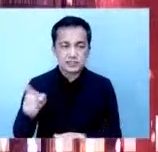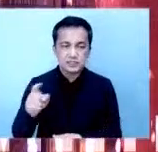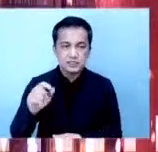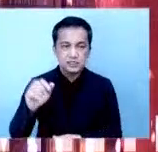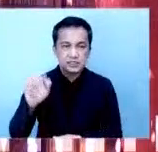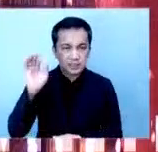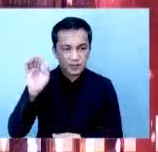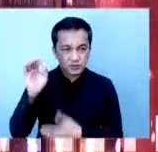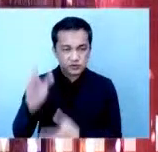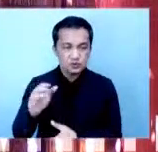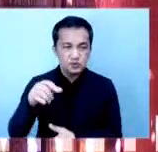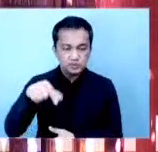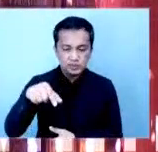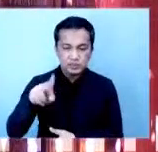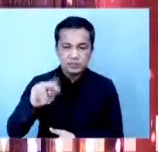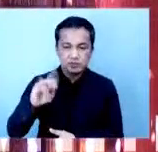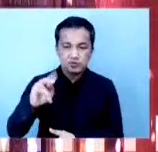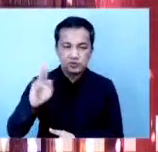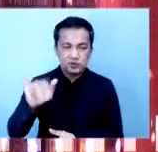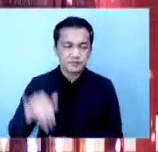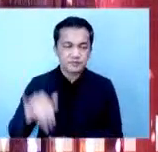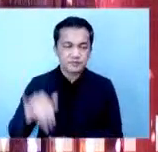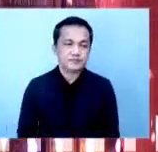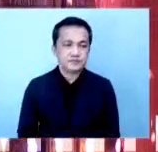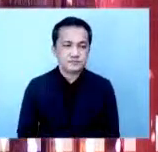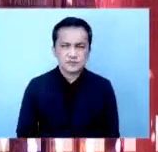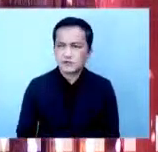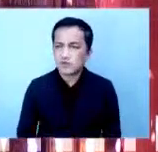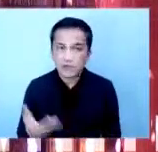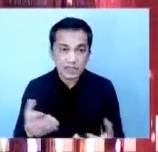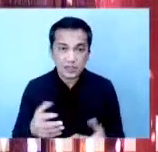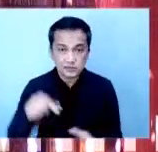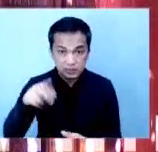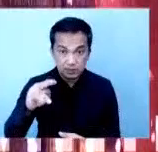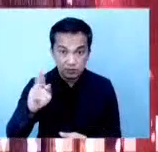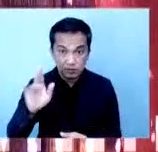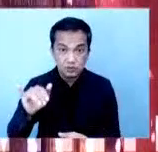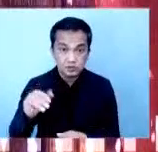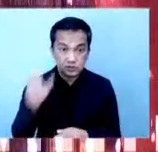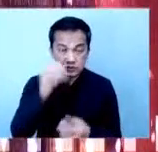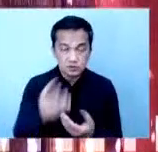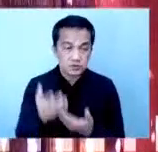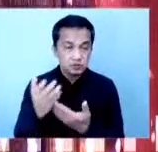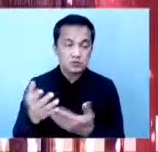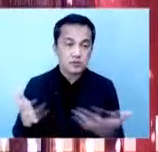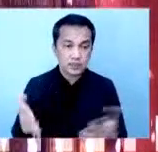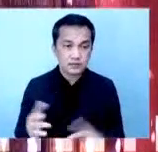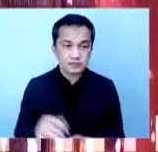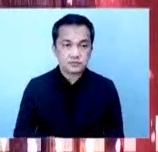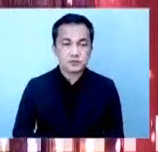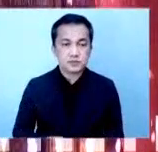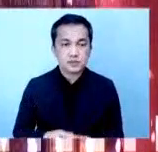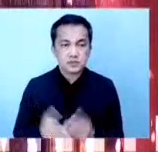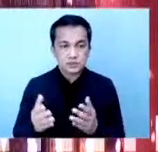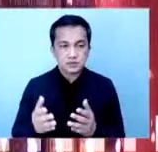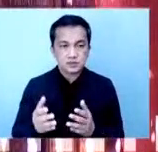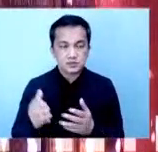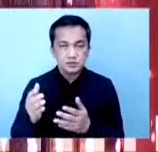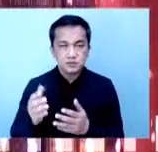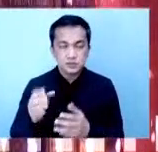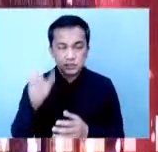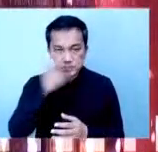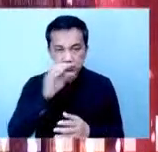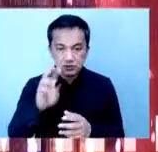Quiboloy. Si Pastor Quiboloy, hindi po natin nakita, sir, nung nag-serve tayo sa Big Dome. During the service of search warrant, negative sa